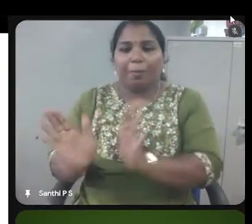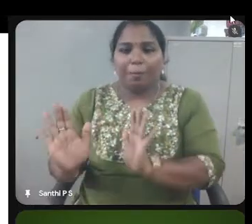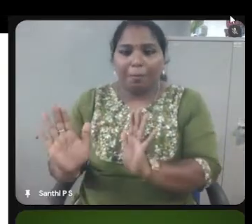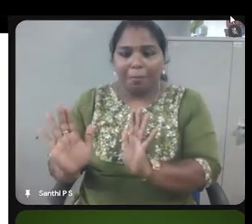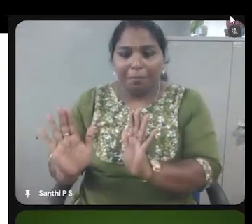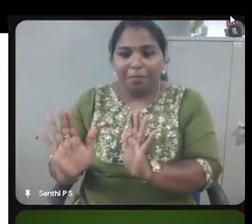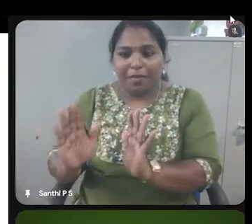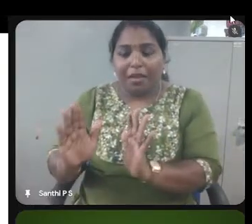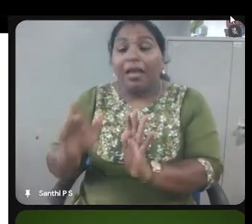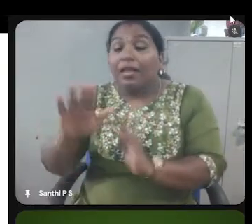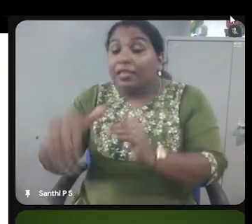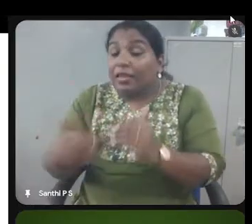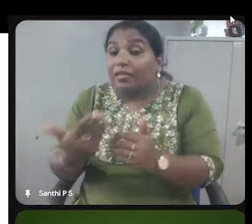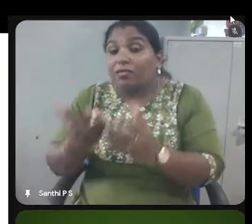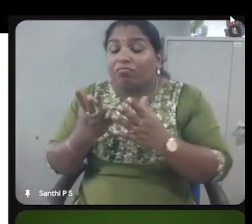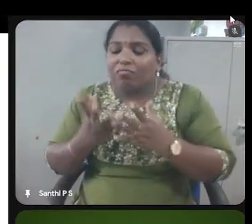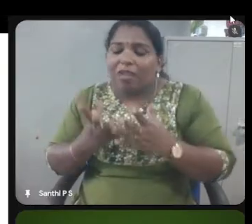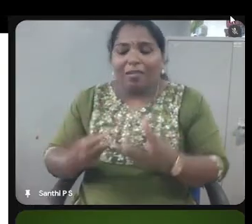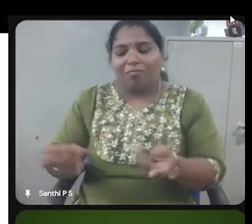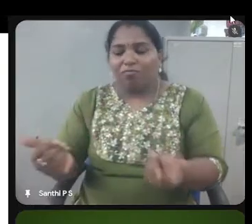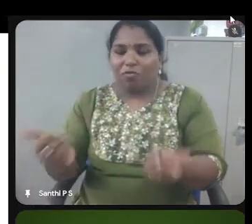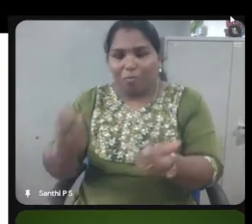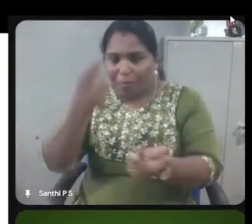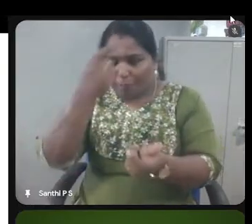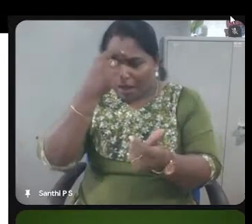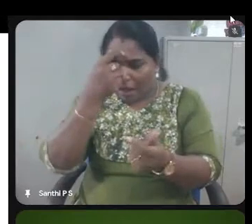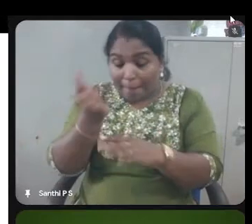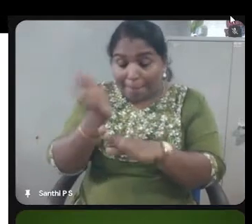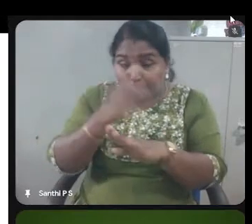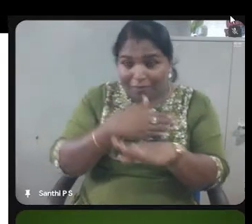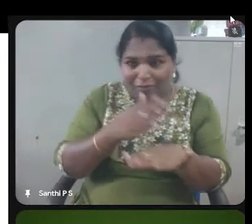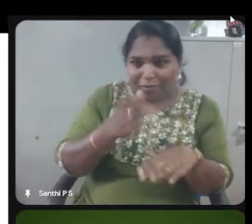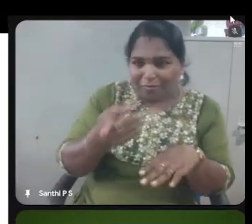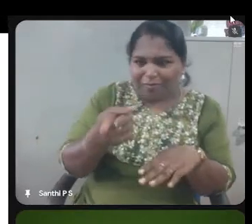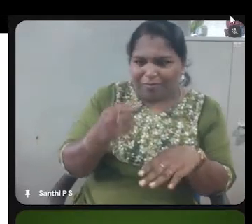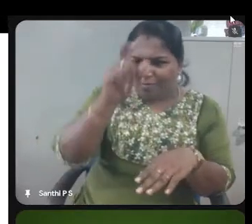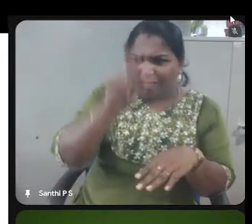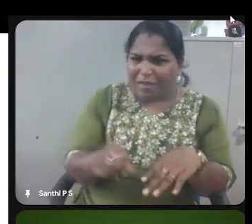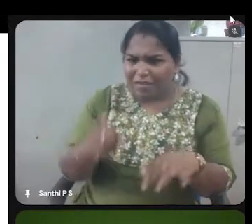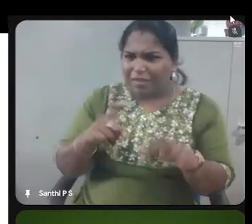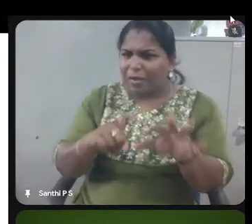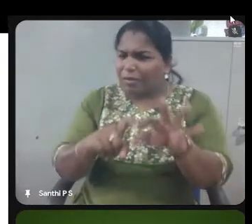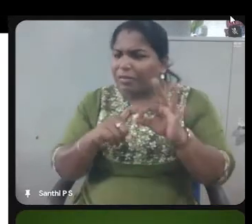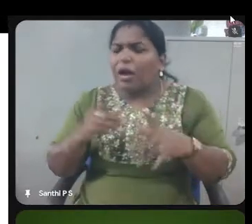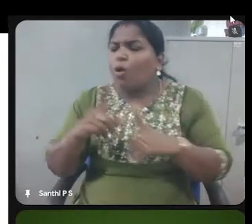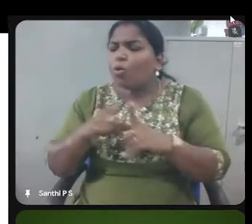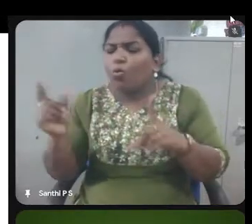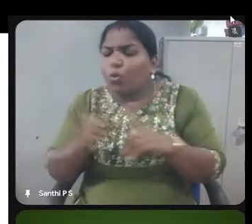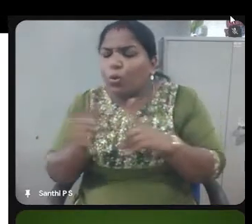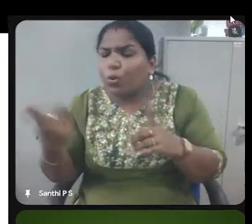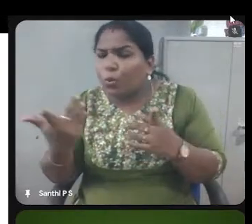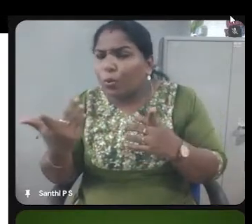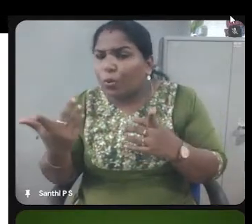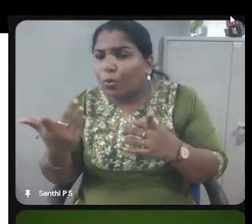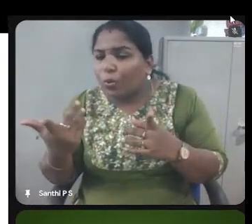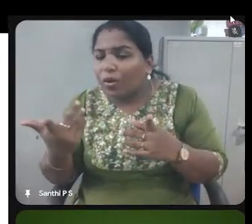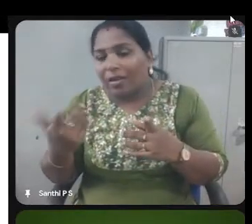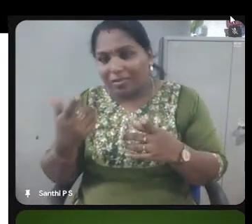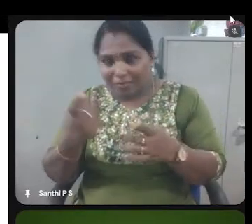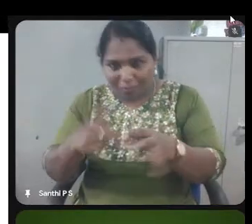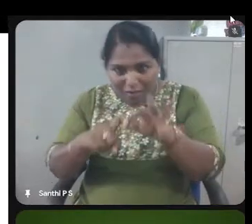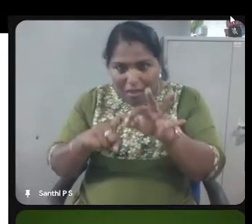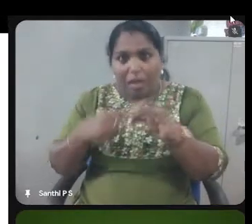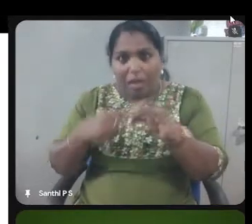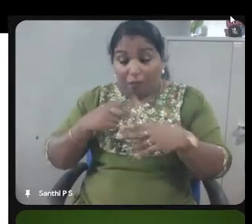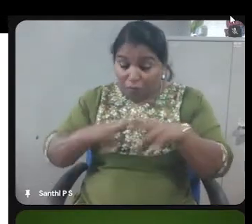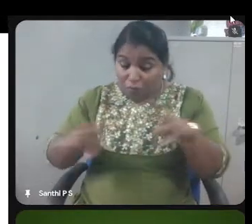പുള്ളി അതൊരു റെക്ടിഫൈഡ് ആയി ആ ഒരു ഇഷ്യൂ. അപ്പം നേരത്തെ ഒരാൾ ചോദിച്ചല്ലോ നമ്മൾ ടേപ്പർ ചെയ്യണോ അതോ നമ്മൾ കംപ്ലീറ്റ്ലി നോ